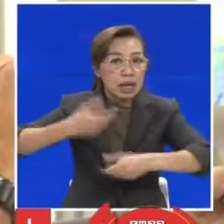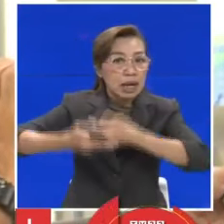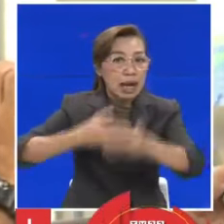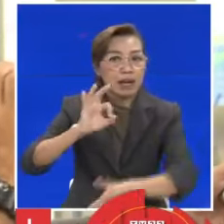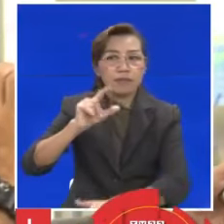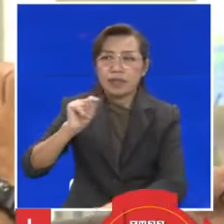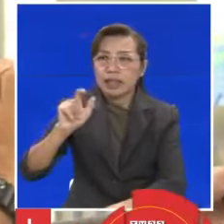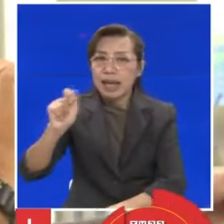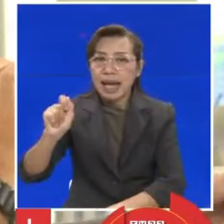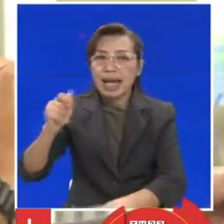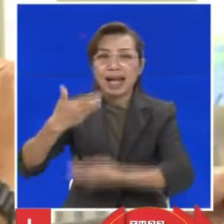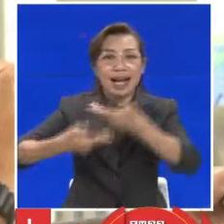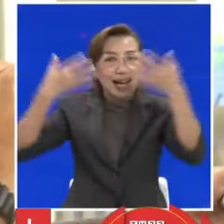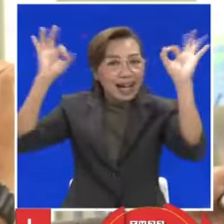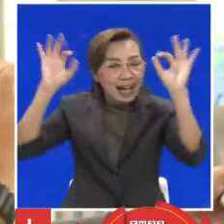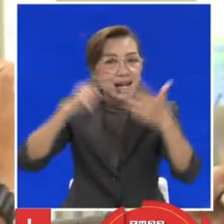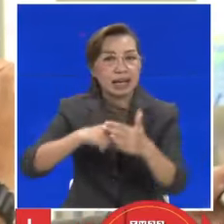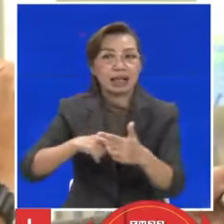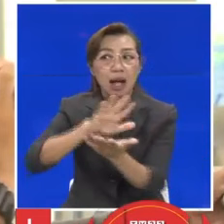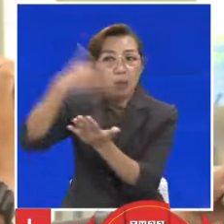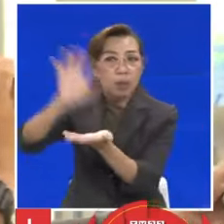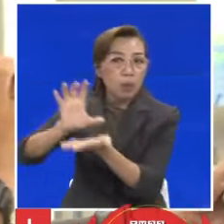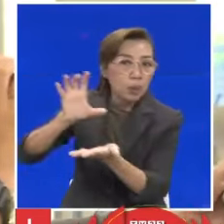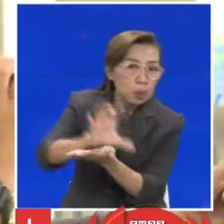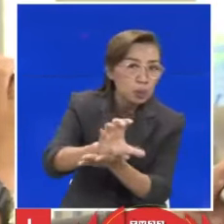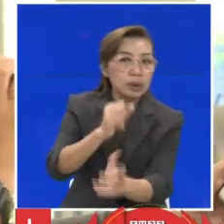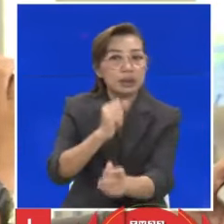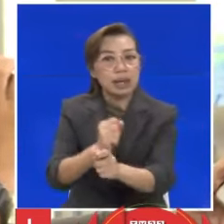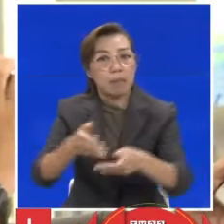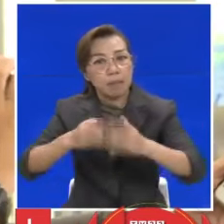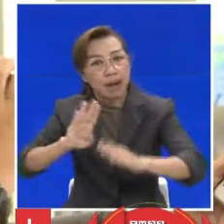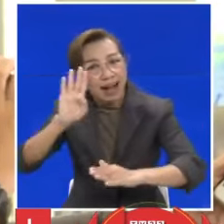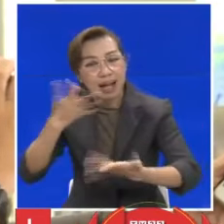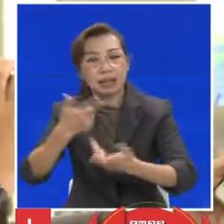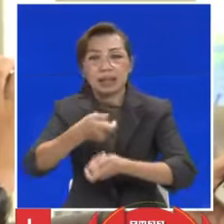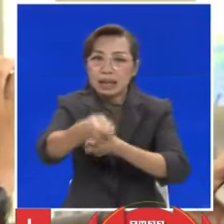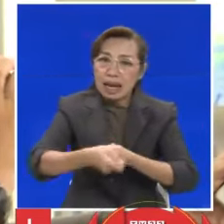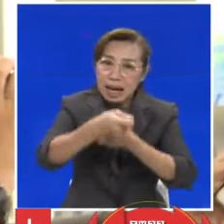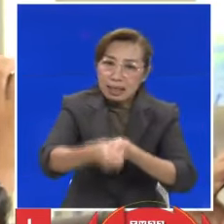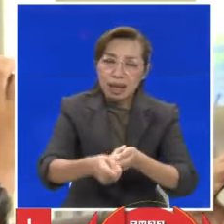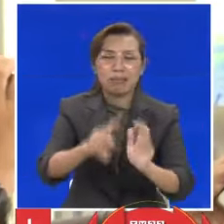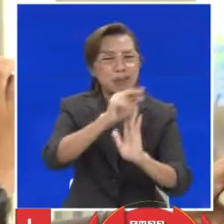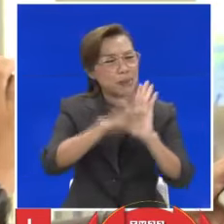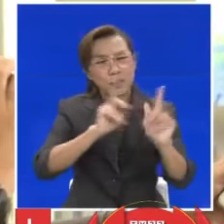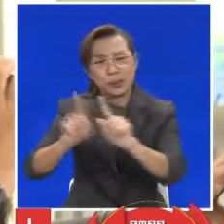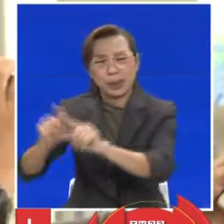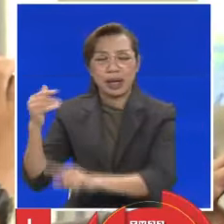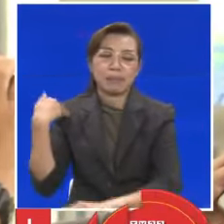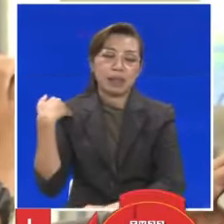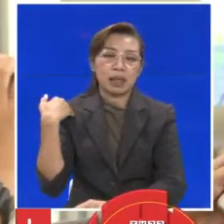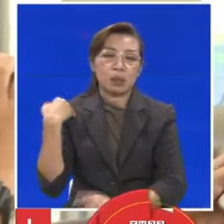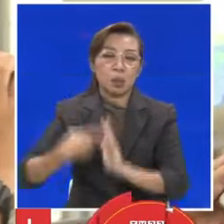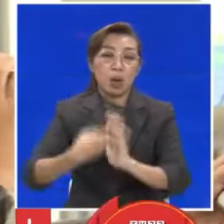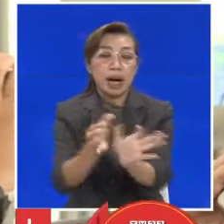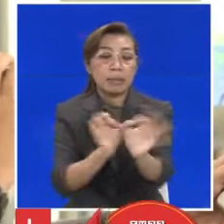FTA การลงทุนข้ามชาตินโยบายเกษตรฉะนั้นเนี่ยเพื่อชี้แจงความกระจ่างที่เกิดขึ้นยอมรับว่